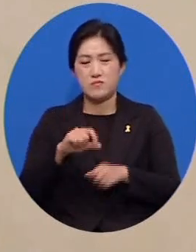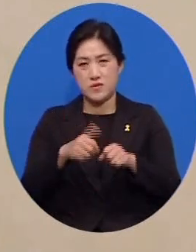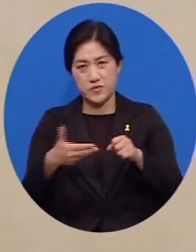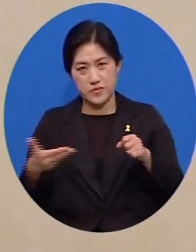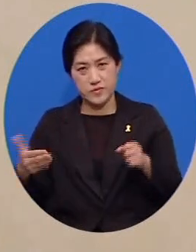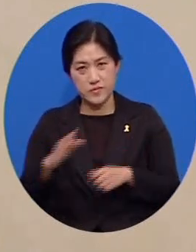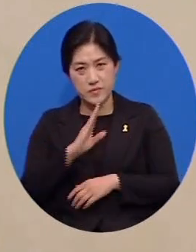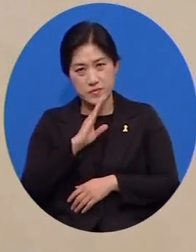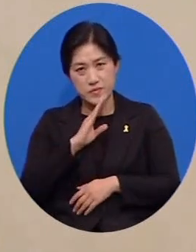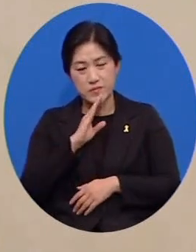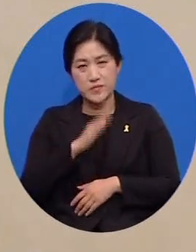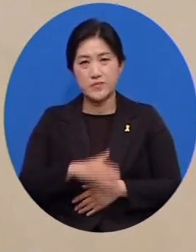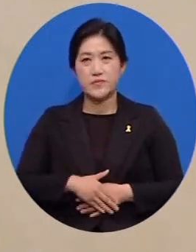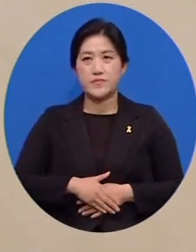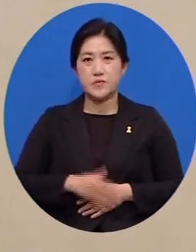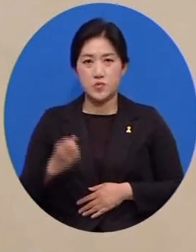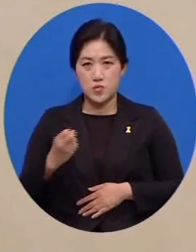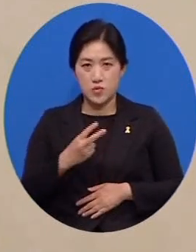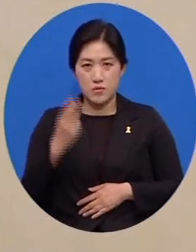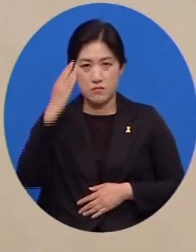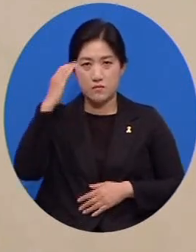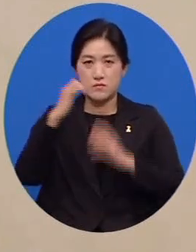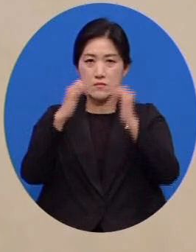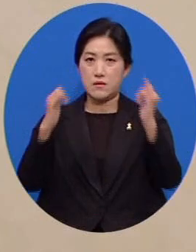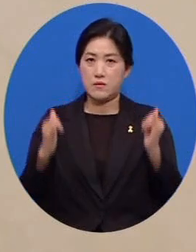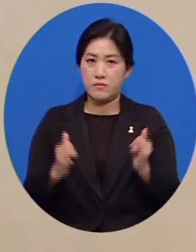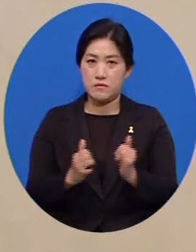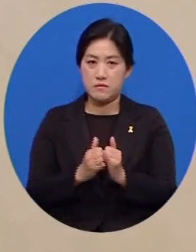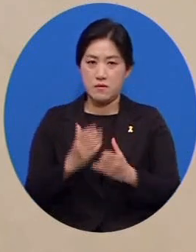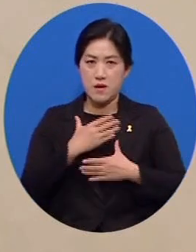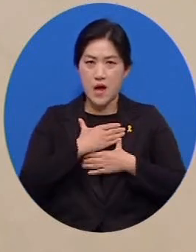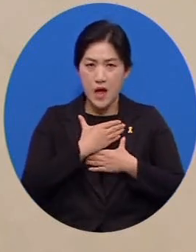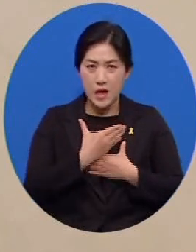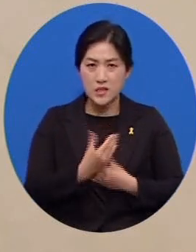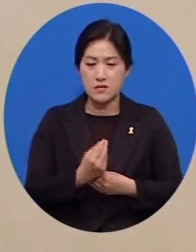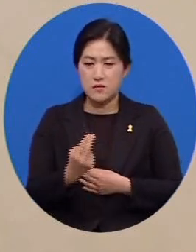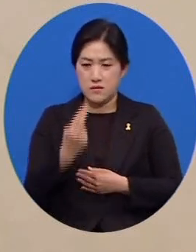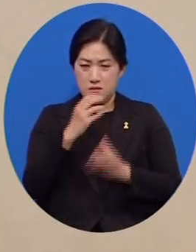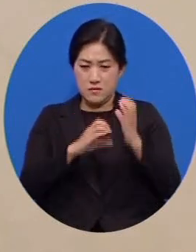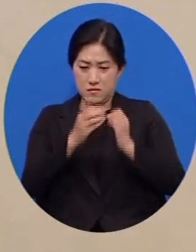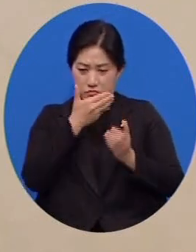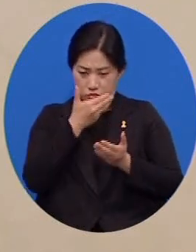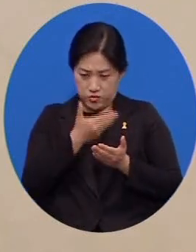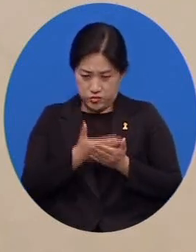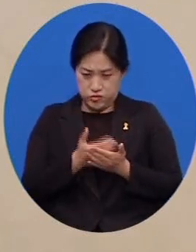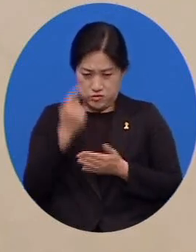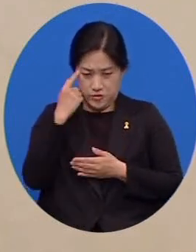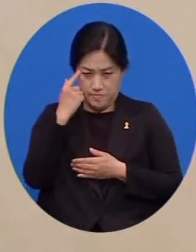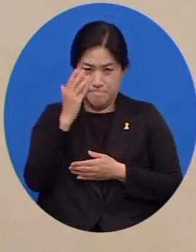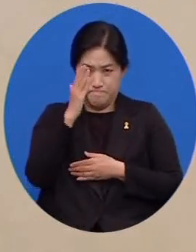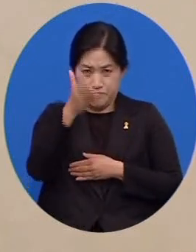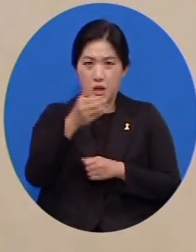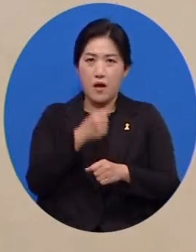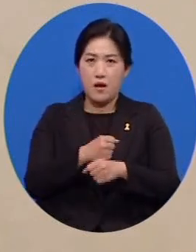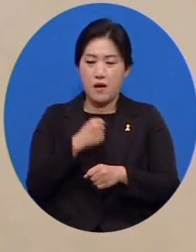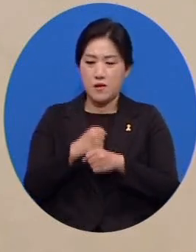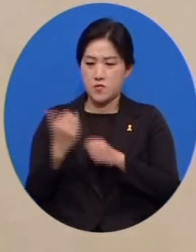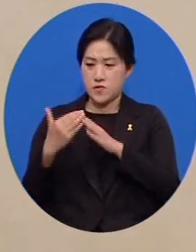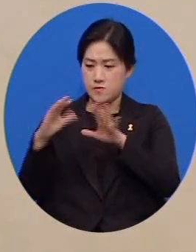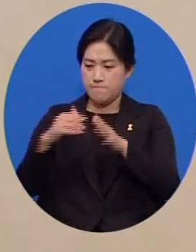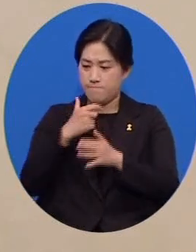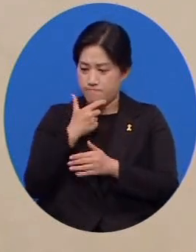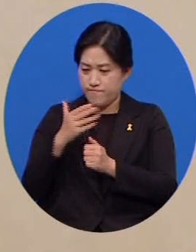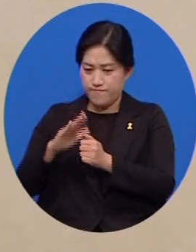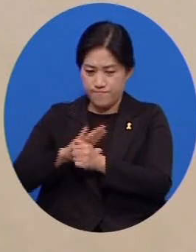시간이었습니다. 동시에 우리 사회가 안전과 생명을 더 중요하게 여기고 이웃을